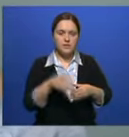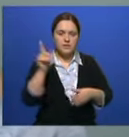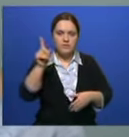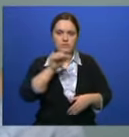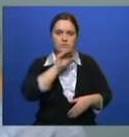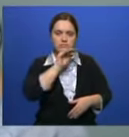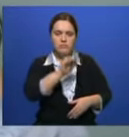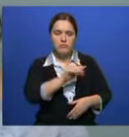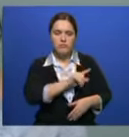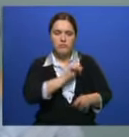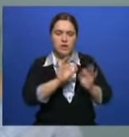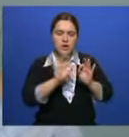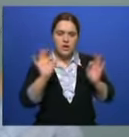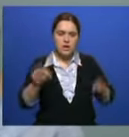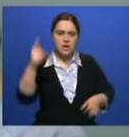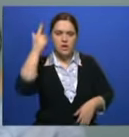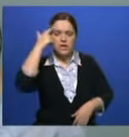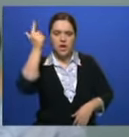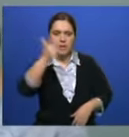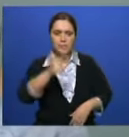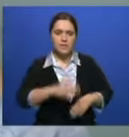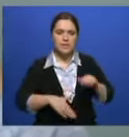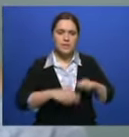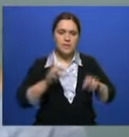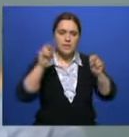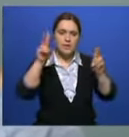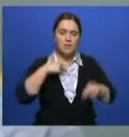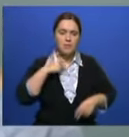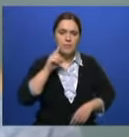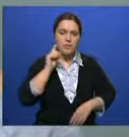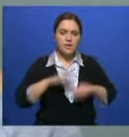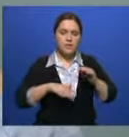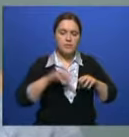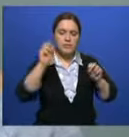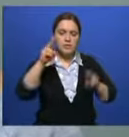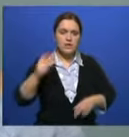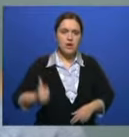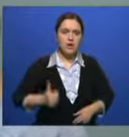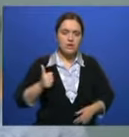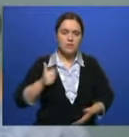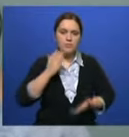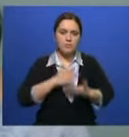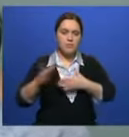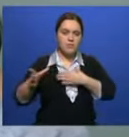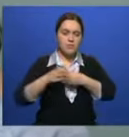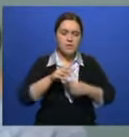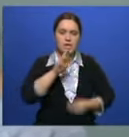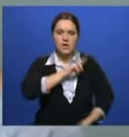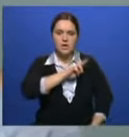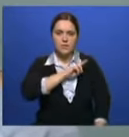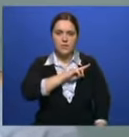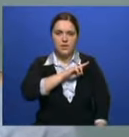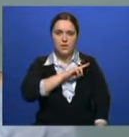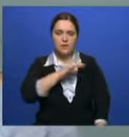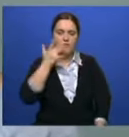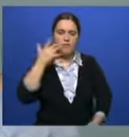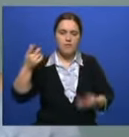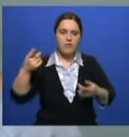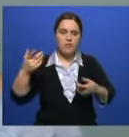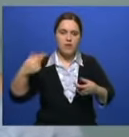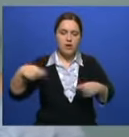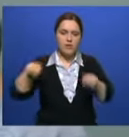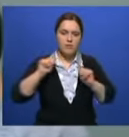высококвалифицированный человек, очень грамотный специалист. И мы, как молодые специалисты, конечно, гордимся тем, что мы с ним работаем, перенимаем